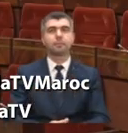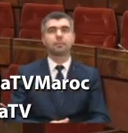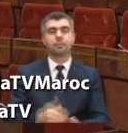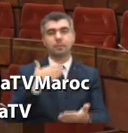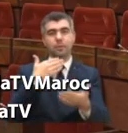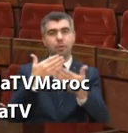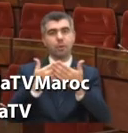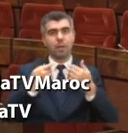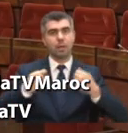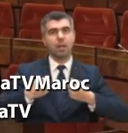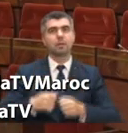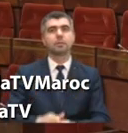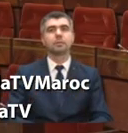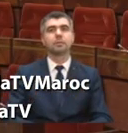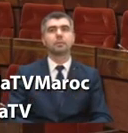شكراً سيد رئيس.